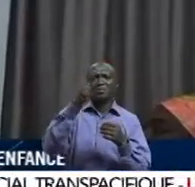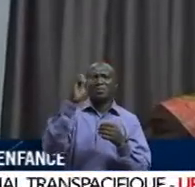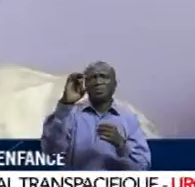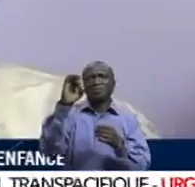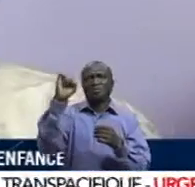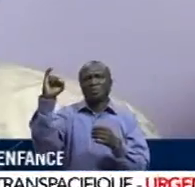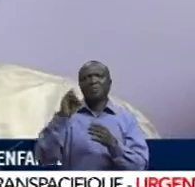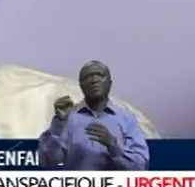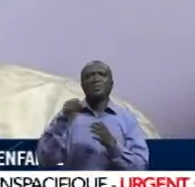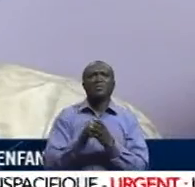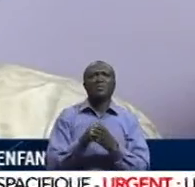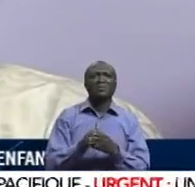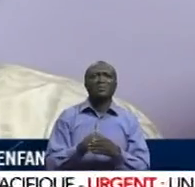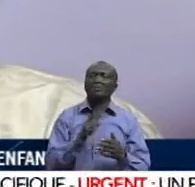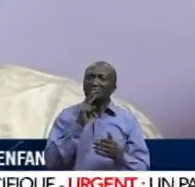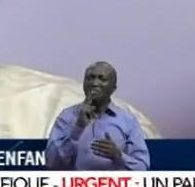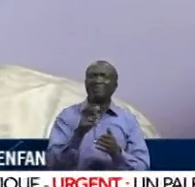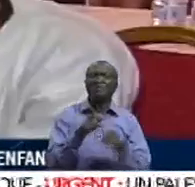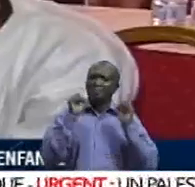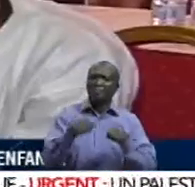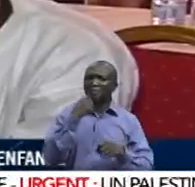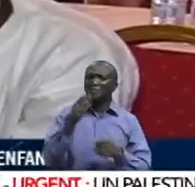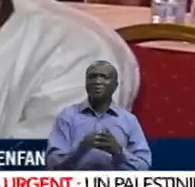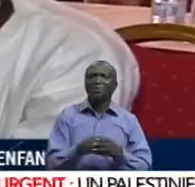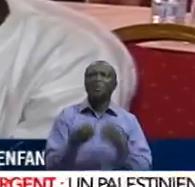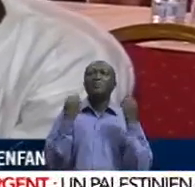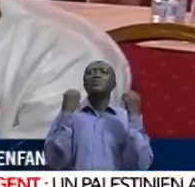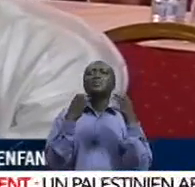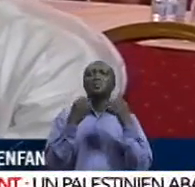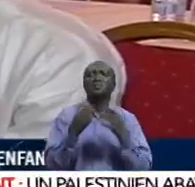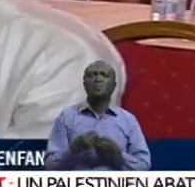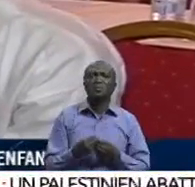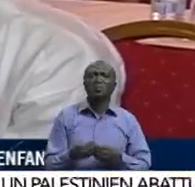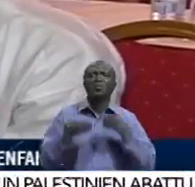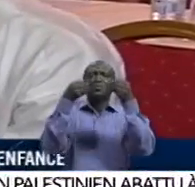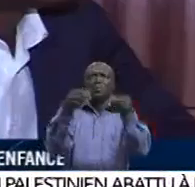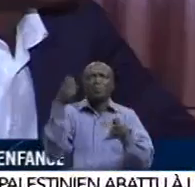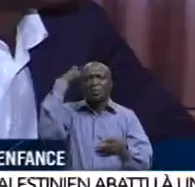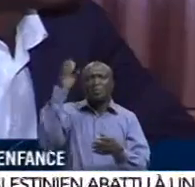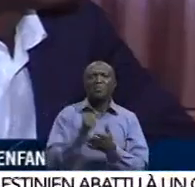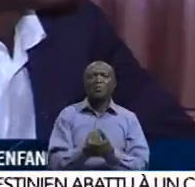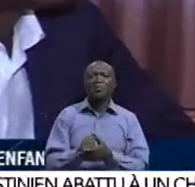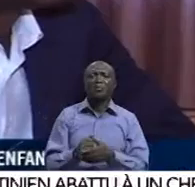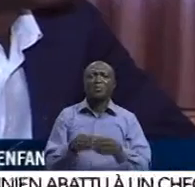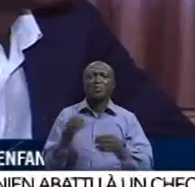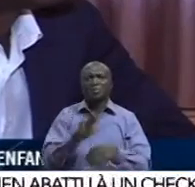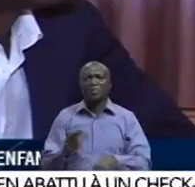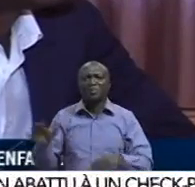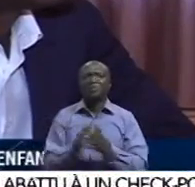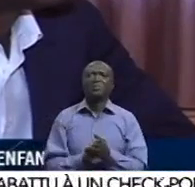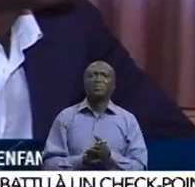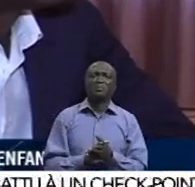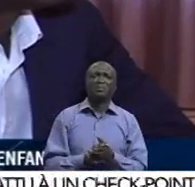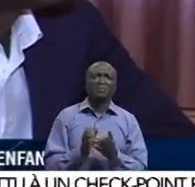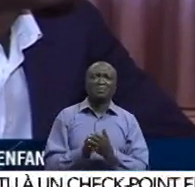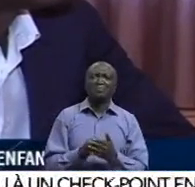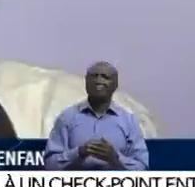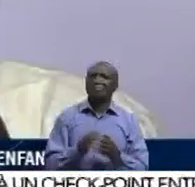on peut pas dire de manière effective quel est le montant àu au secteur de l'enfant le secteur de la protection constitue le parent pauvre de